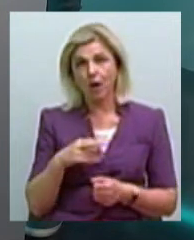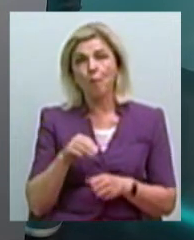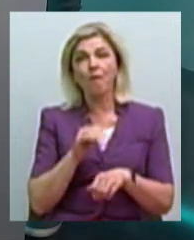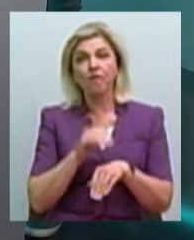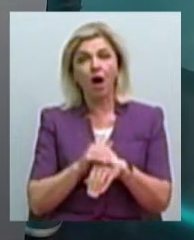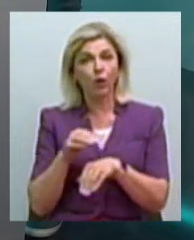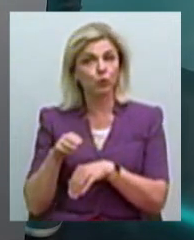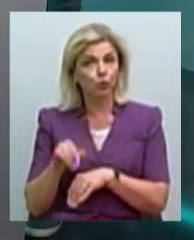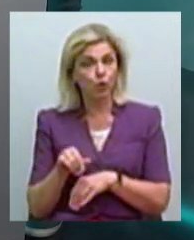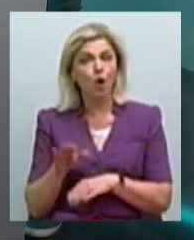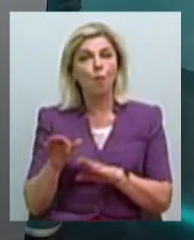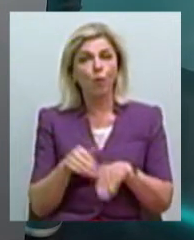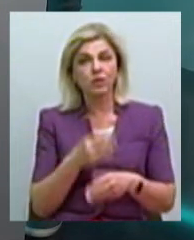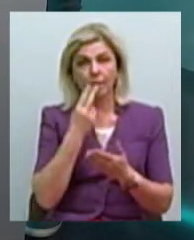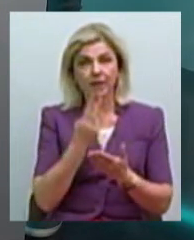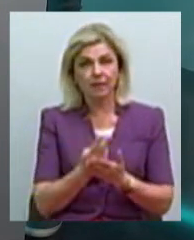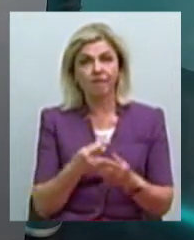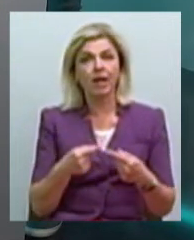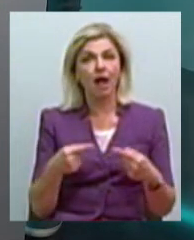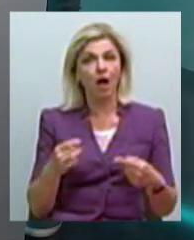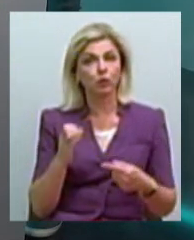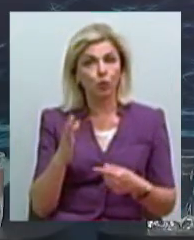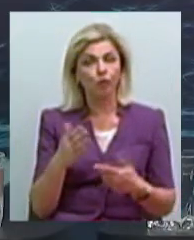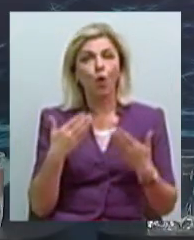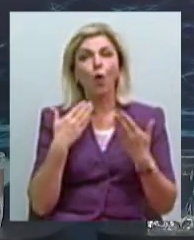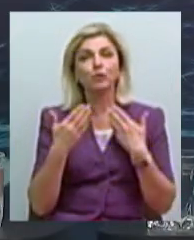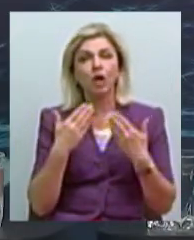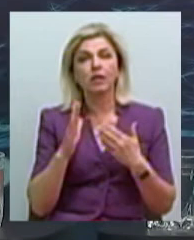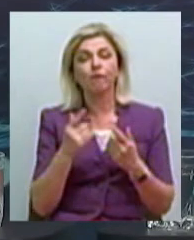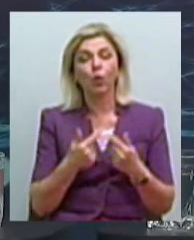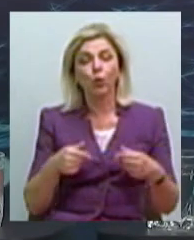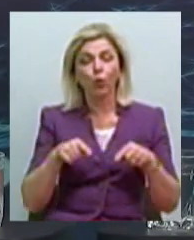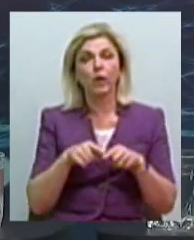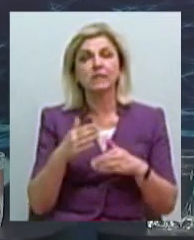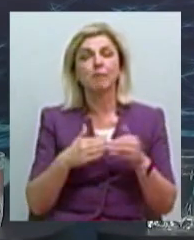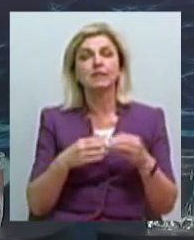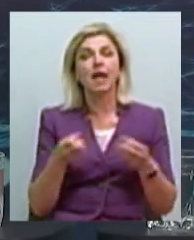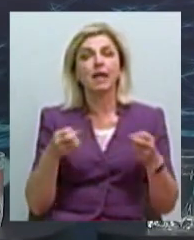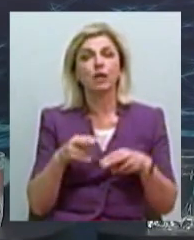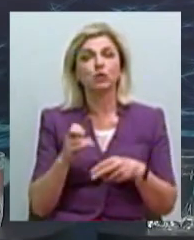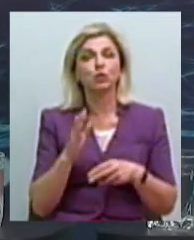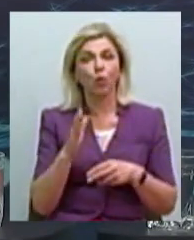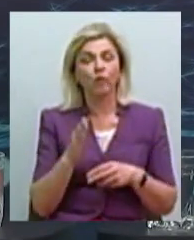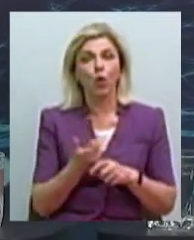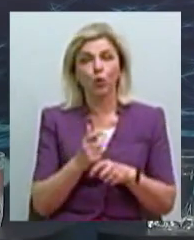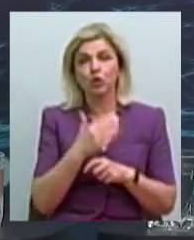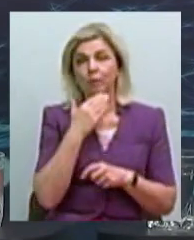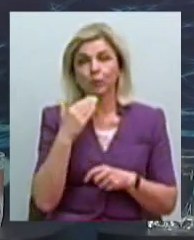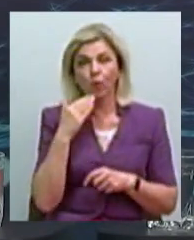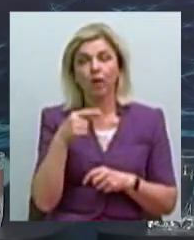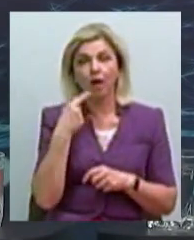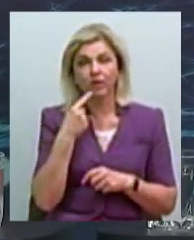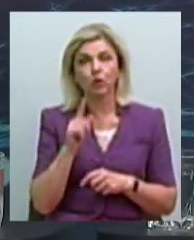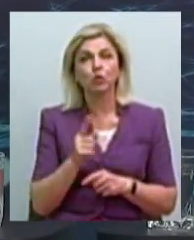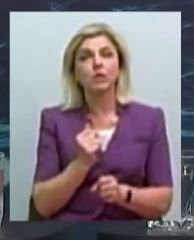вот, после представленных вариантов уже общались в кругу специалистов профильных. Очень многие говорят, что вот